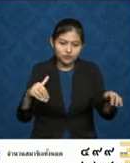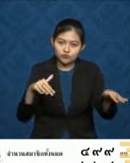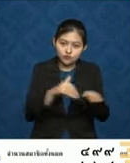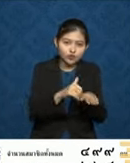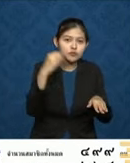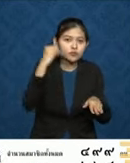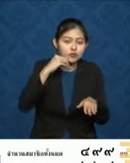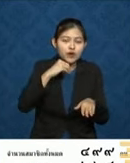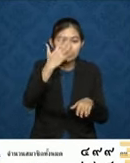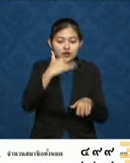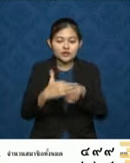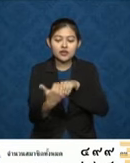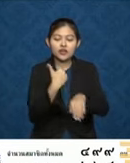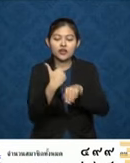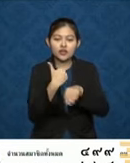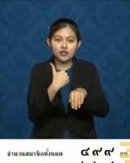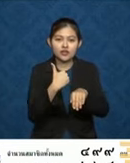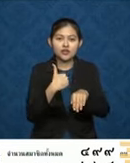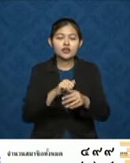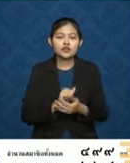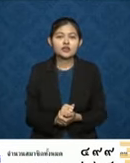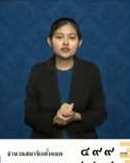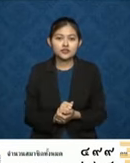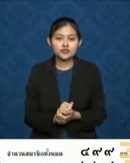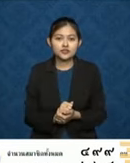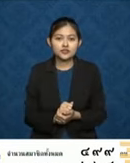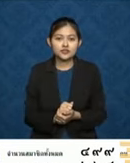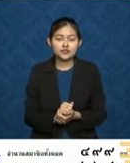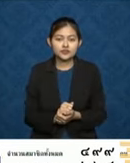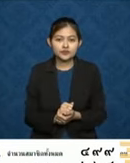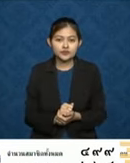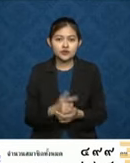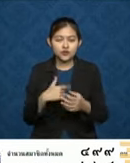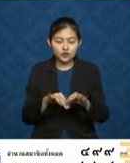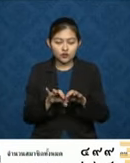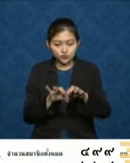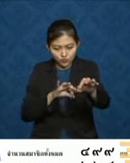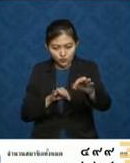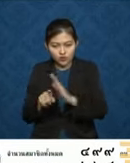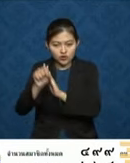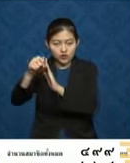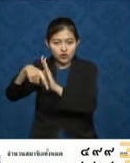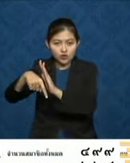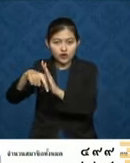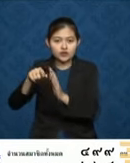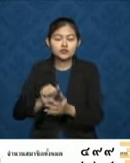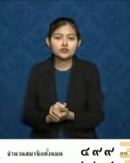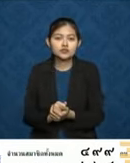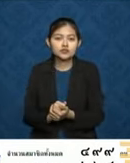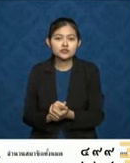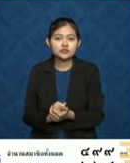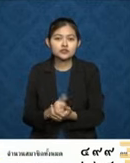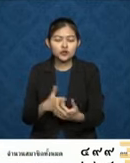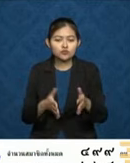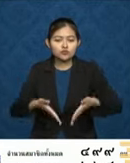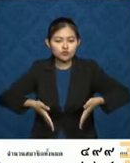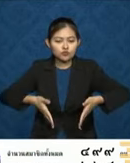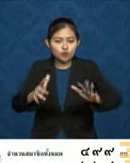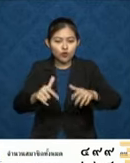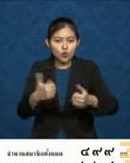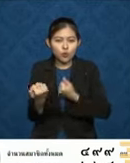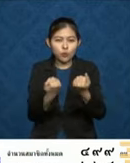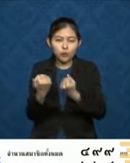มิตรภาพนะคะเส้นนี้เป็นทางเข้านะคะสู่ตัวเมืองนครราชสีมานะคะและถนนมิตรภาพอ่ะค่ะรถวิ่ง